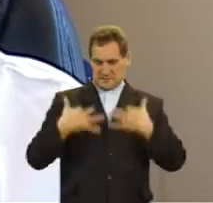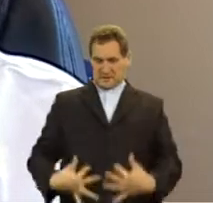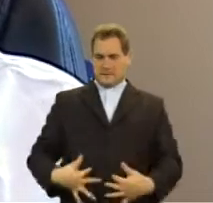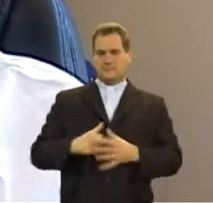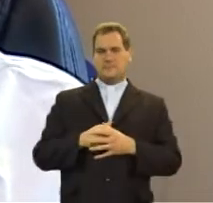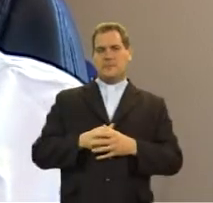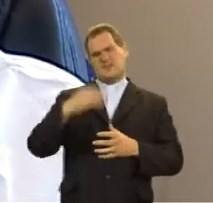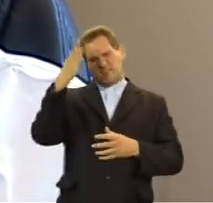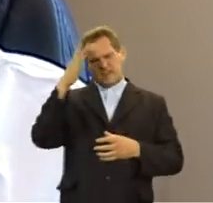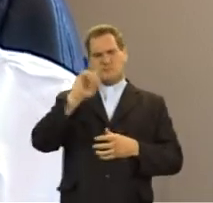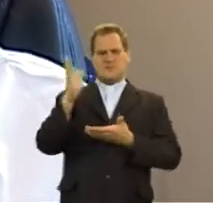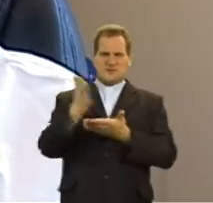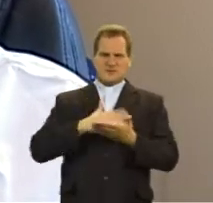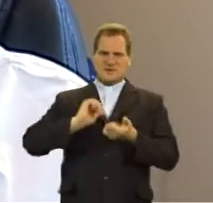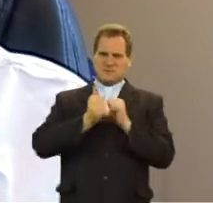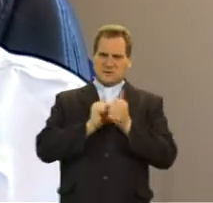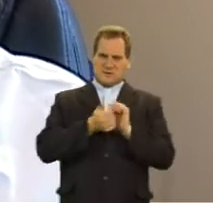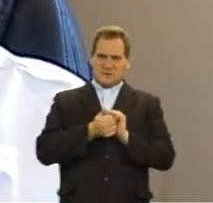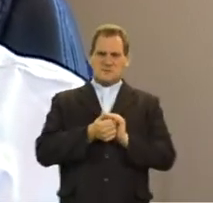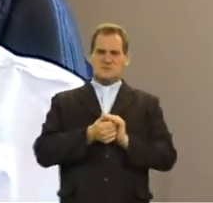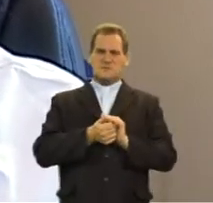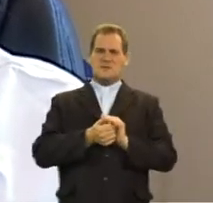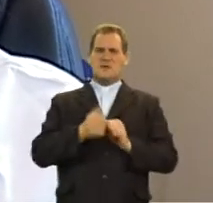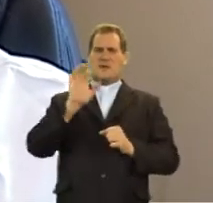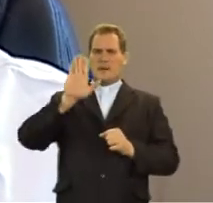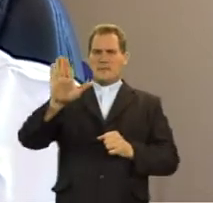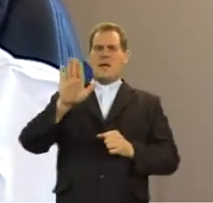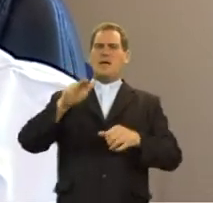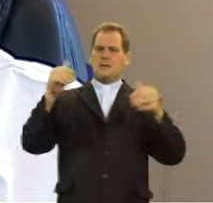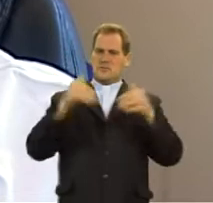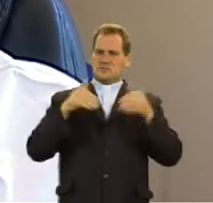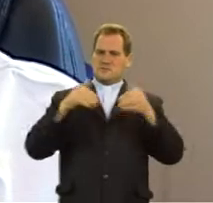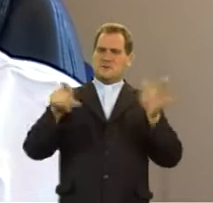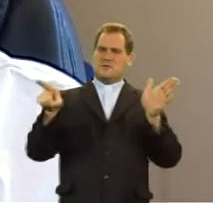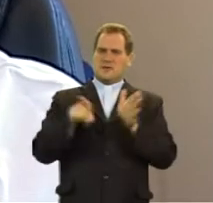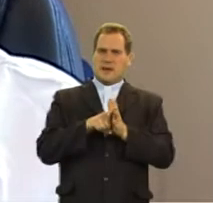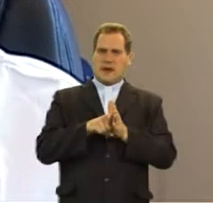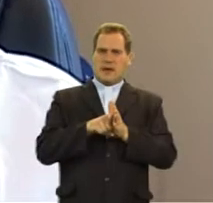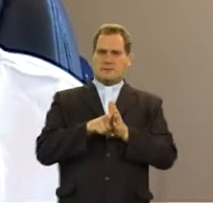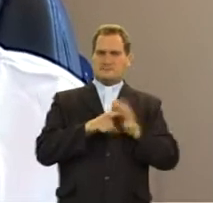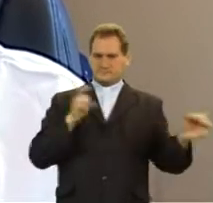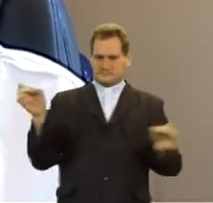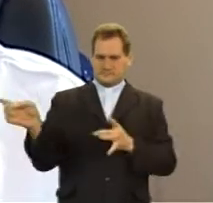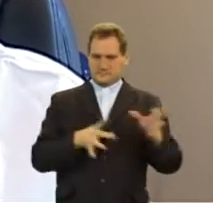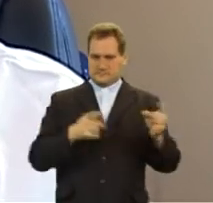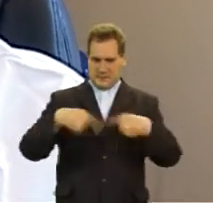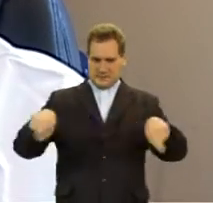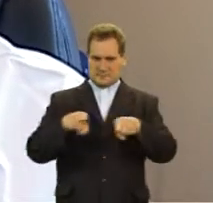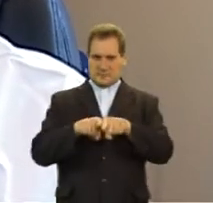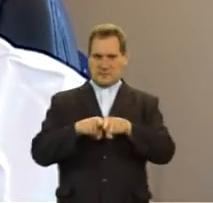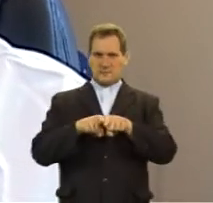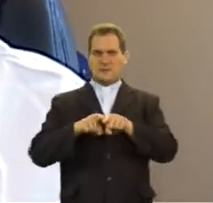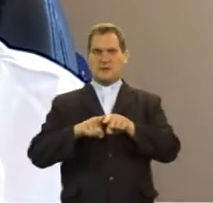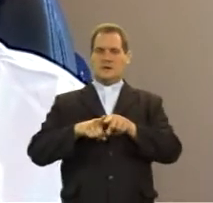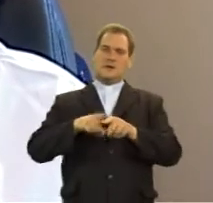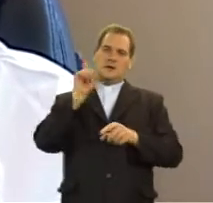Wiadomo, że część sportowców, które ma predyspozycje do gier zespołowych, zawodników wysokich, że tak powiem gibki, część,